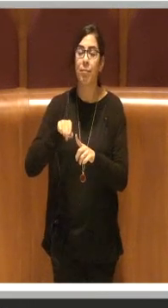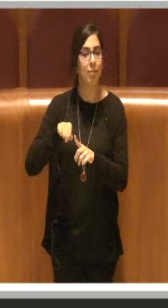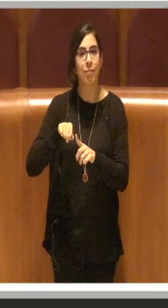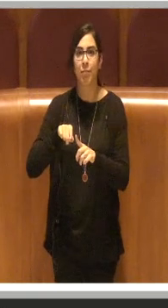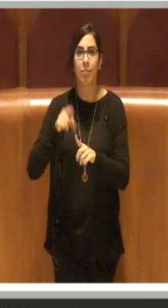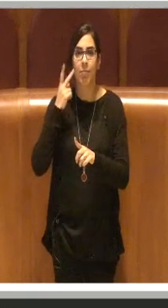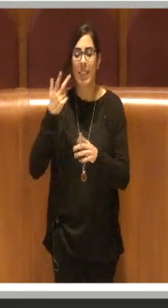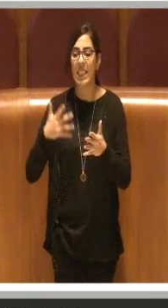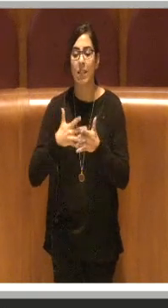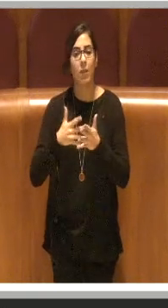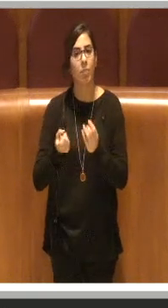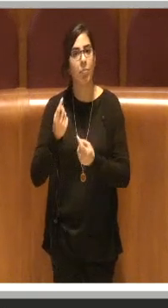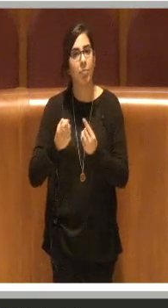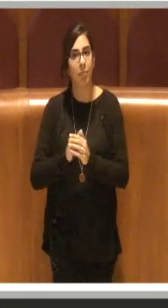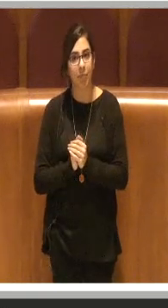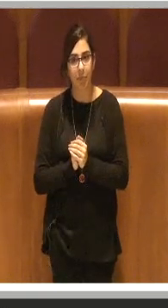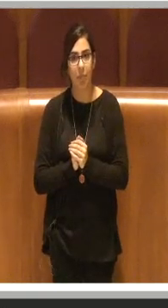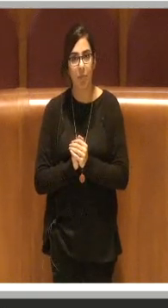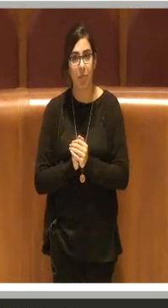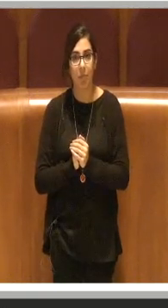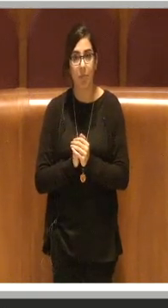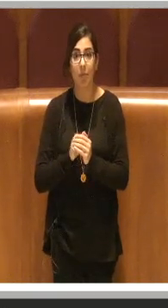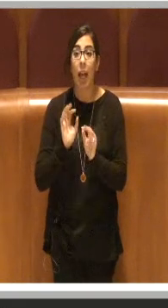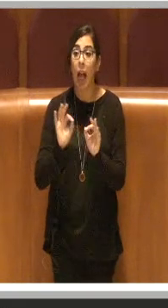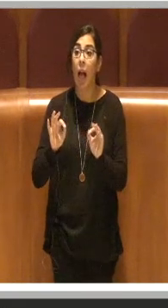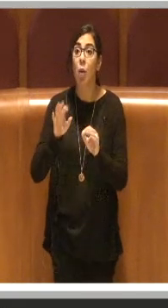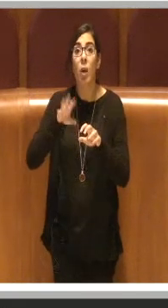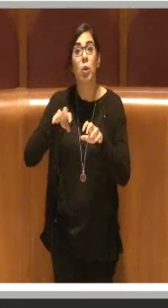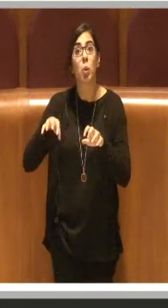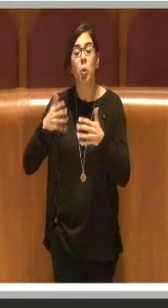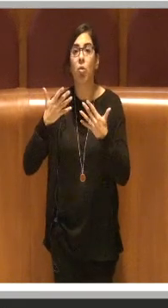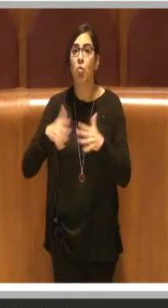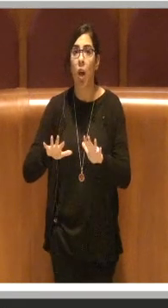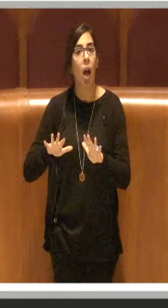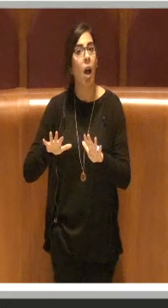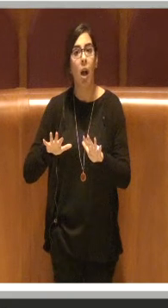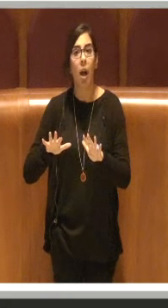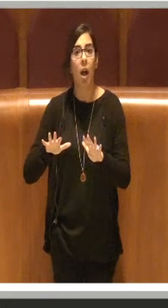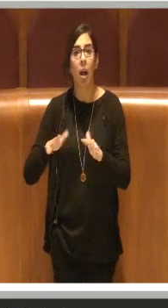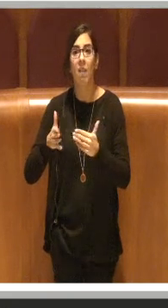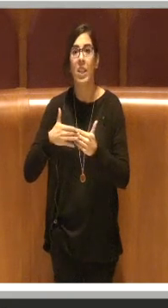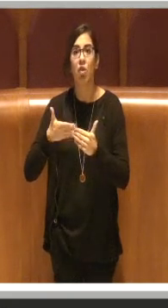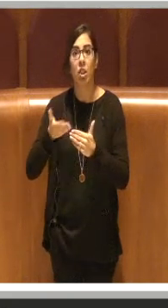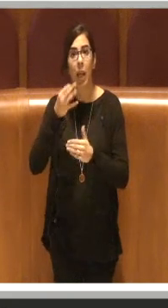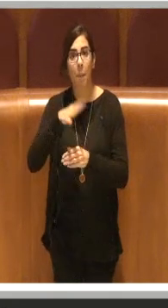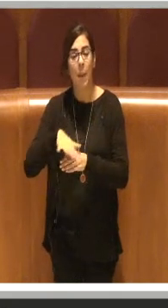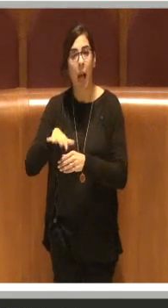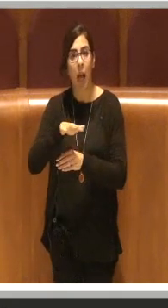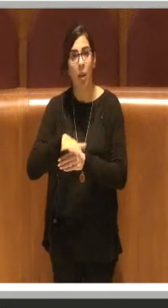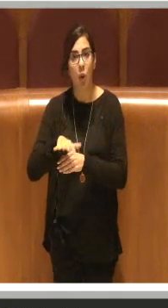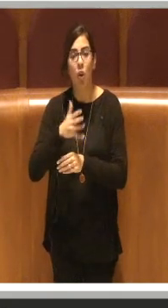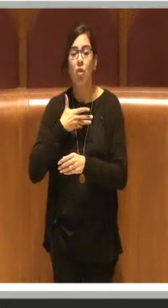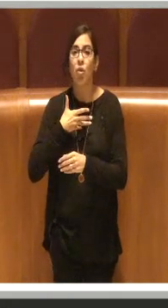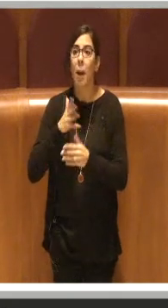difficoltà. Alcune strutture sono in effetti già presenti molto vicino all'area del parco, c'è il